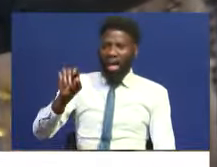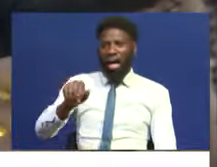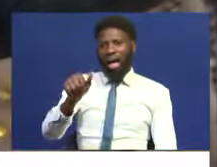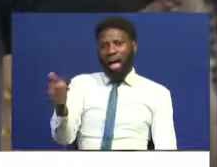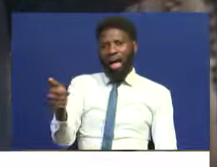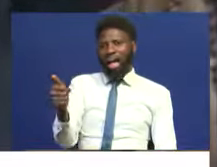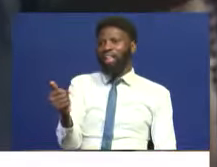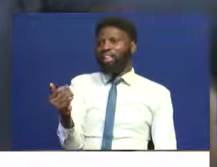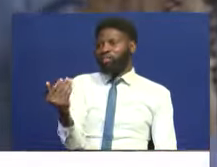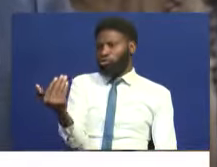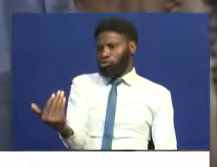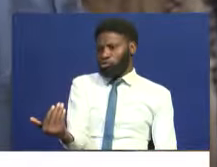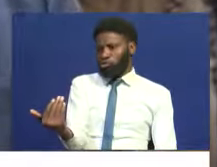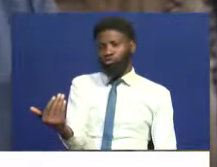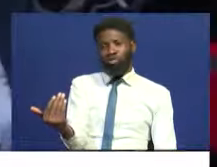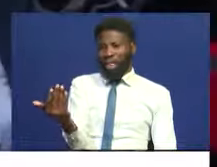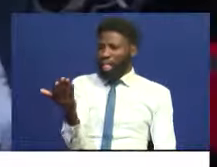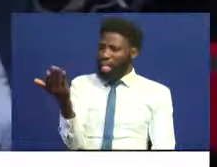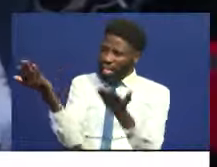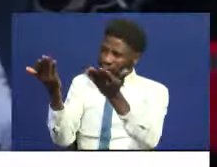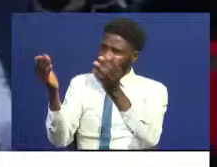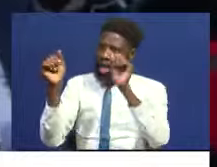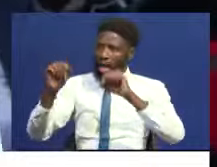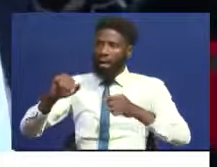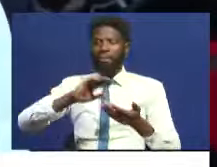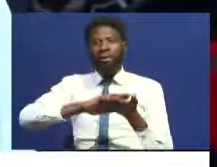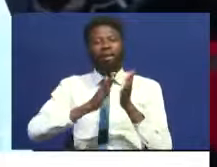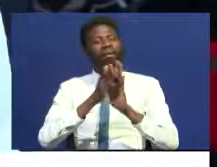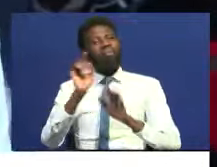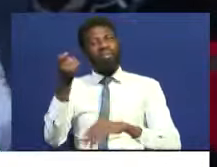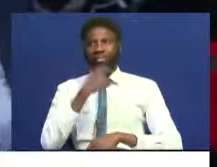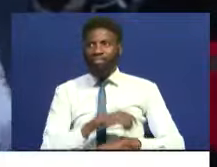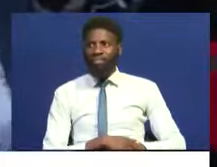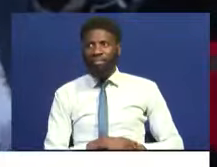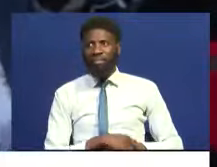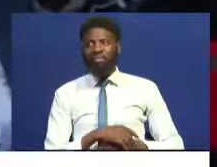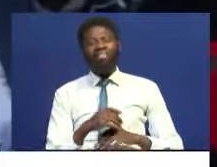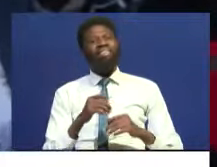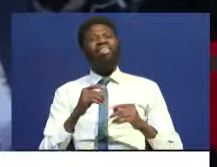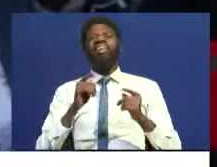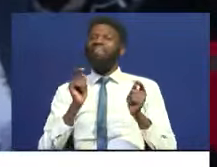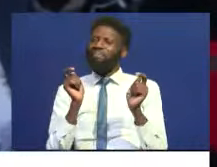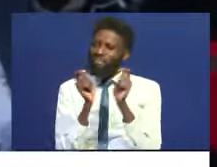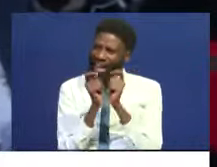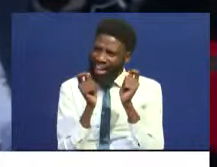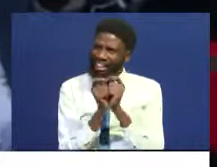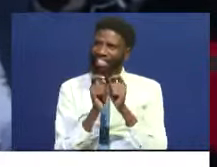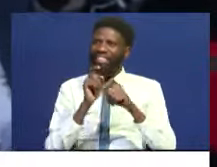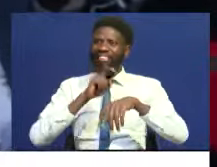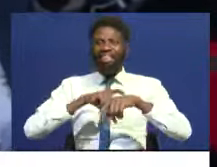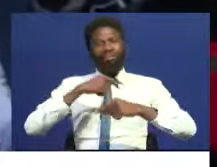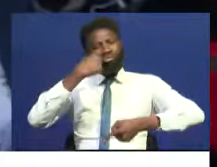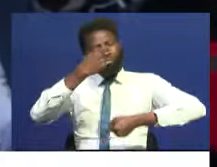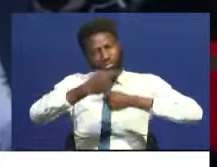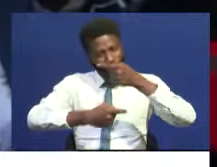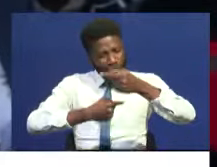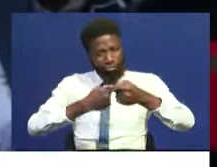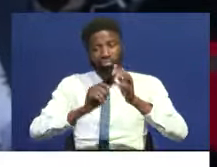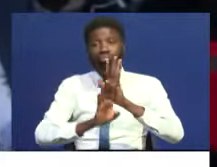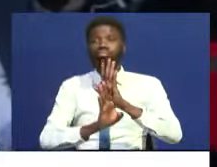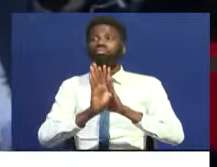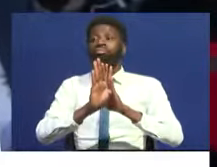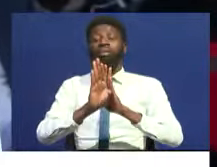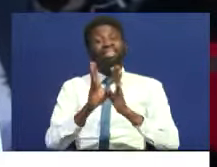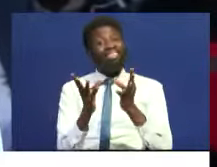mahali lingine akue rais, si ndio? It's very painful and it will be more painful as we go towards developed country. Si kazi